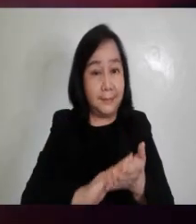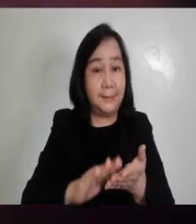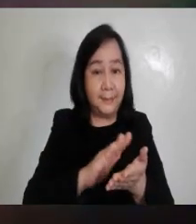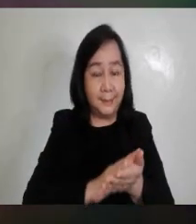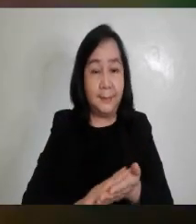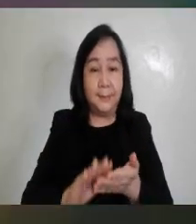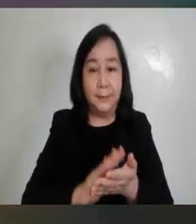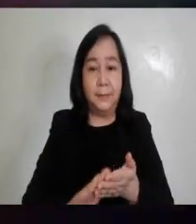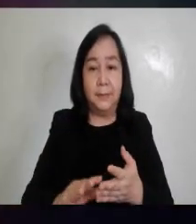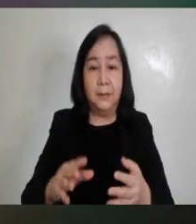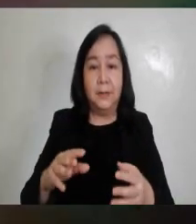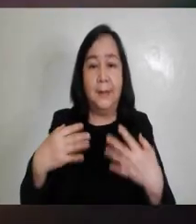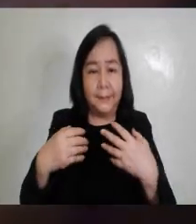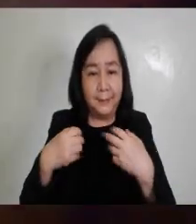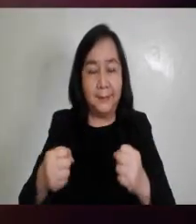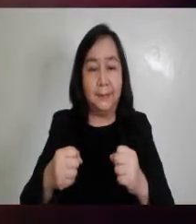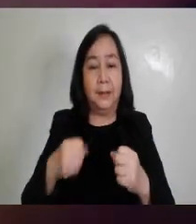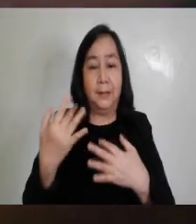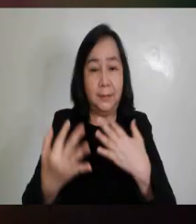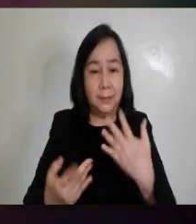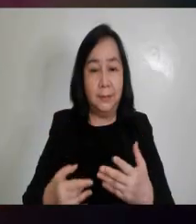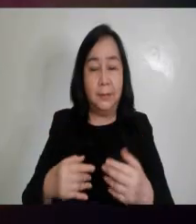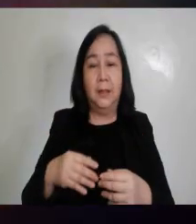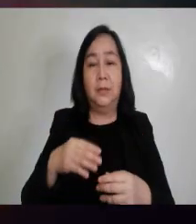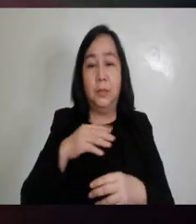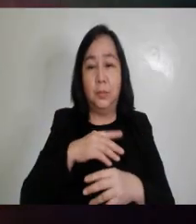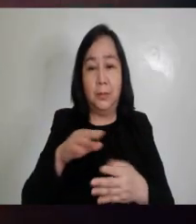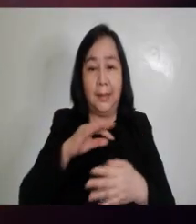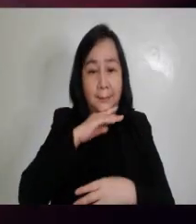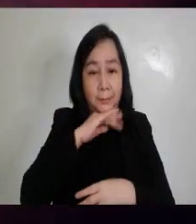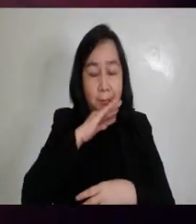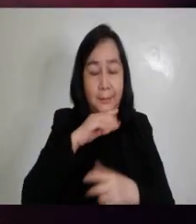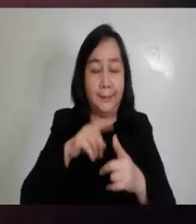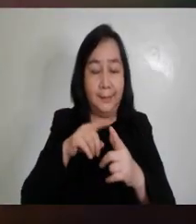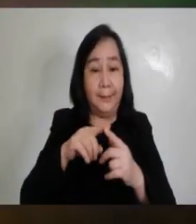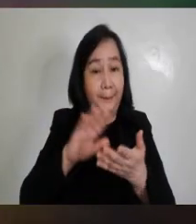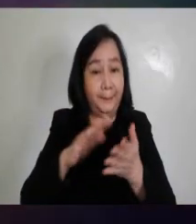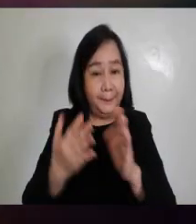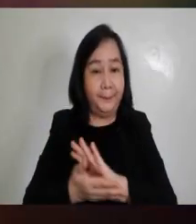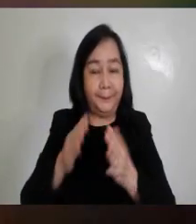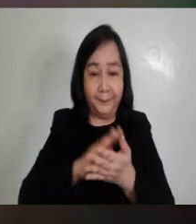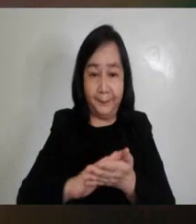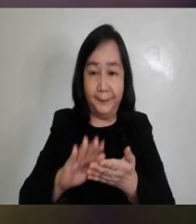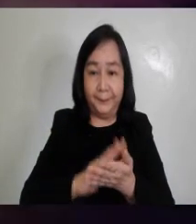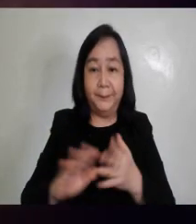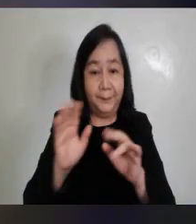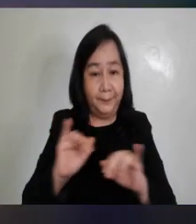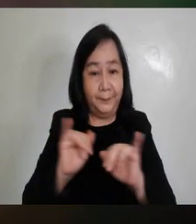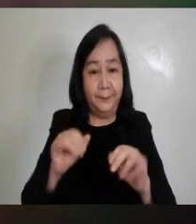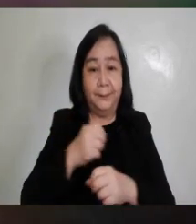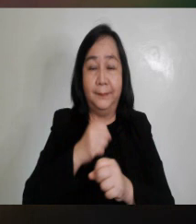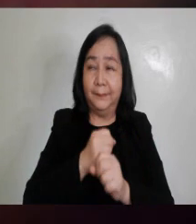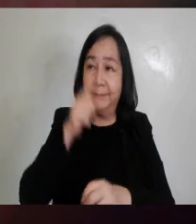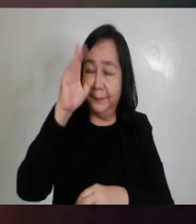ang paglilinis, matinding init ang nagsusunog sa lahat ng dumi, kaya't ito ay muling nagiging malinis. Ganon din ang gawa